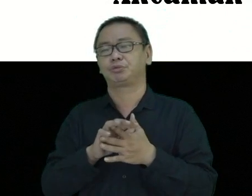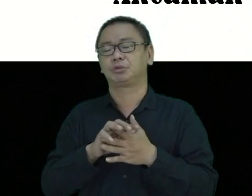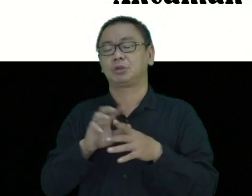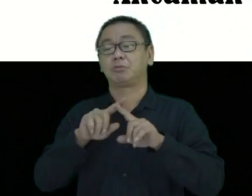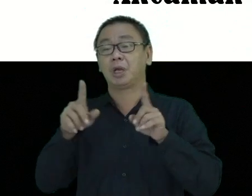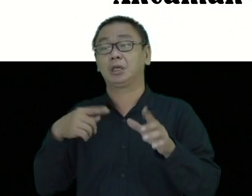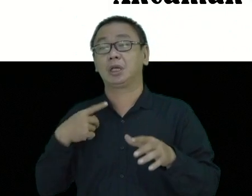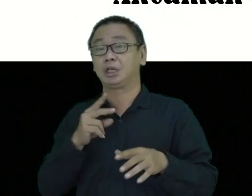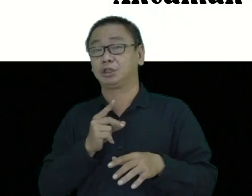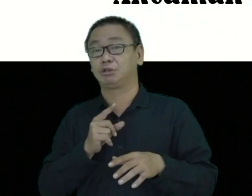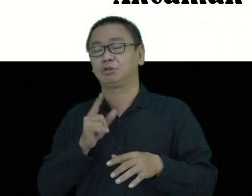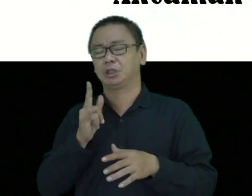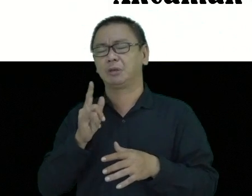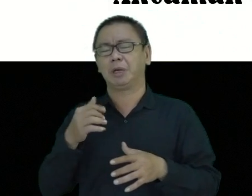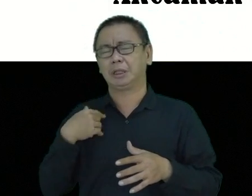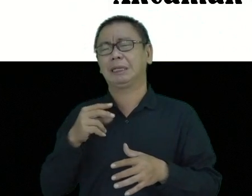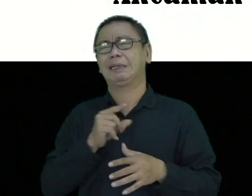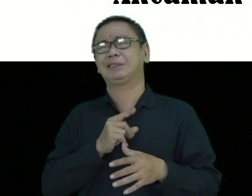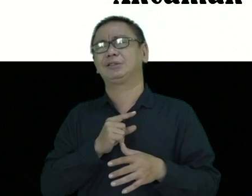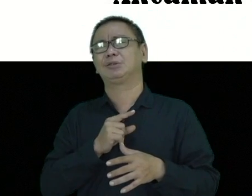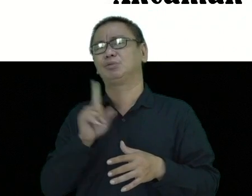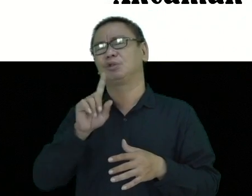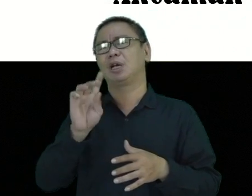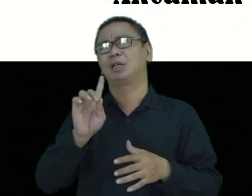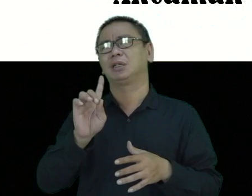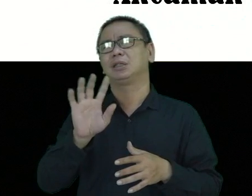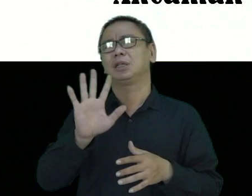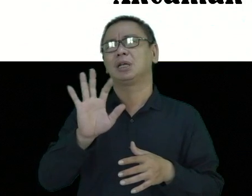ada resiko. Dan bagaimana kalau kemudian anak-anak kita yang tertular?